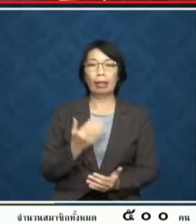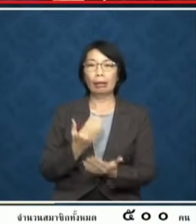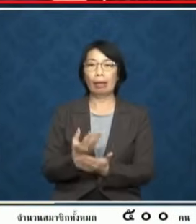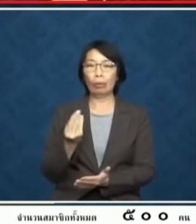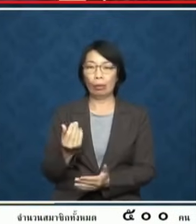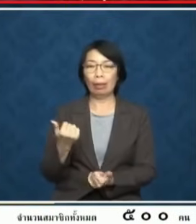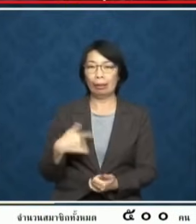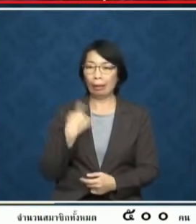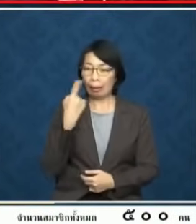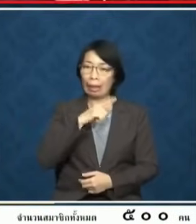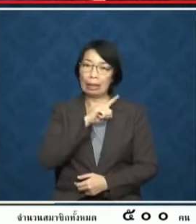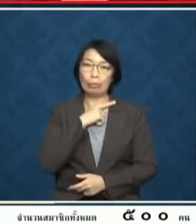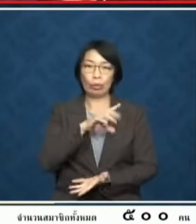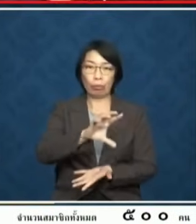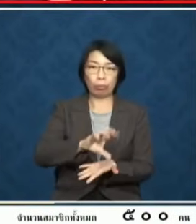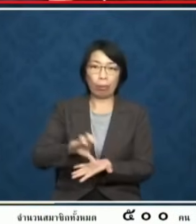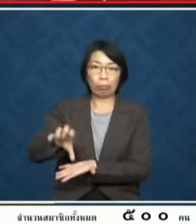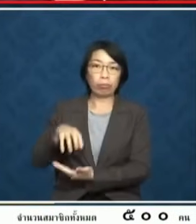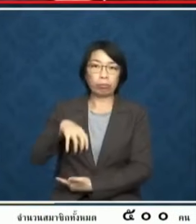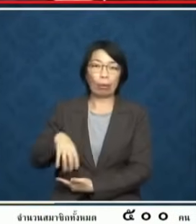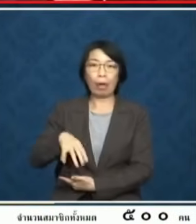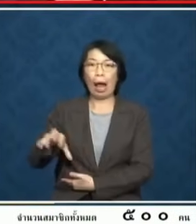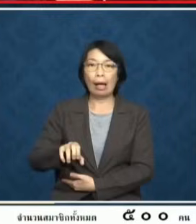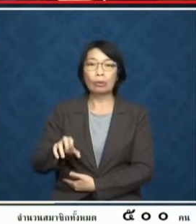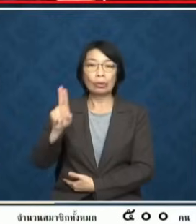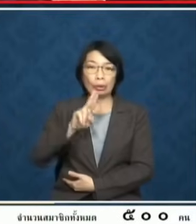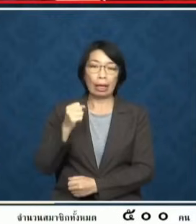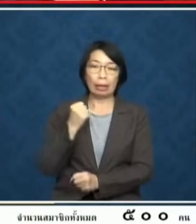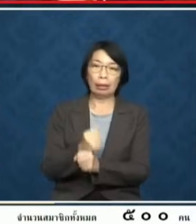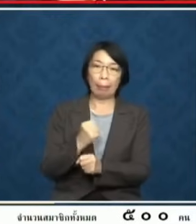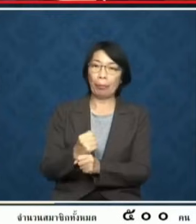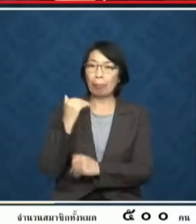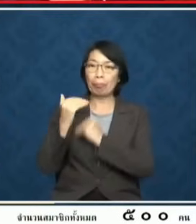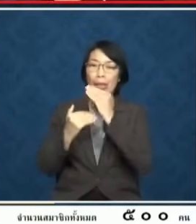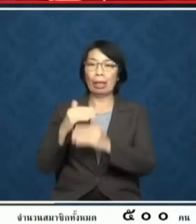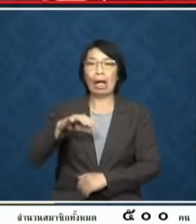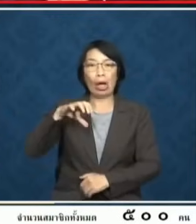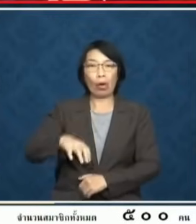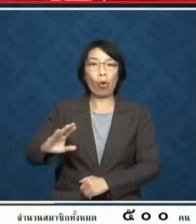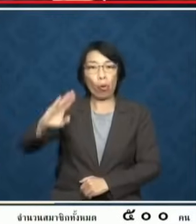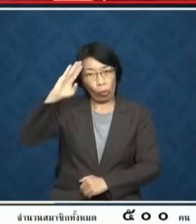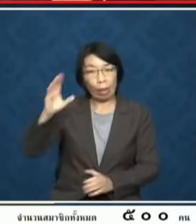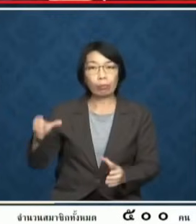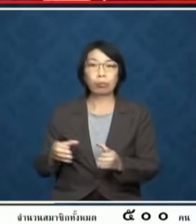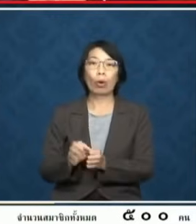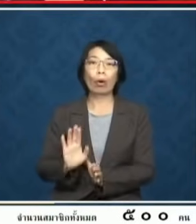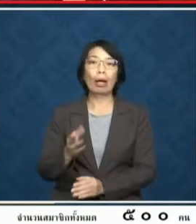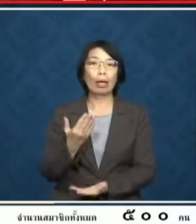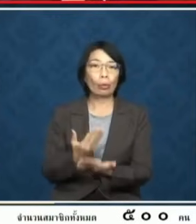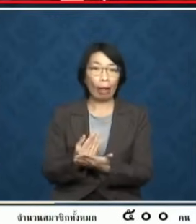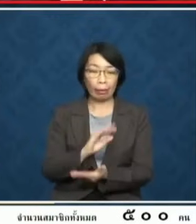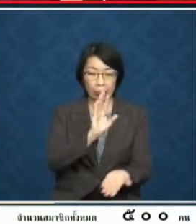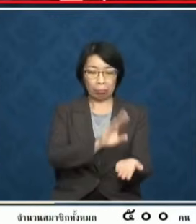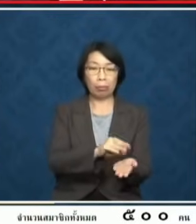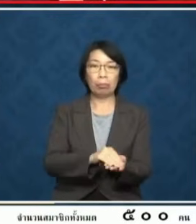ใดบ้างหรือรายได้ดังกล่าวเนี่ยถูกนำไปใช้เพื่อการพัฒนากองทัพในส่วนใดเพียงใดข้อมูลเหล่านี้ก็ไม่เคยมี